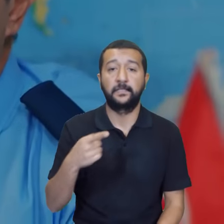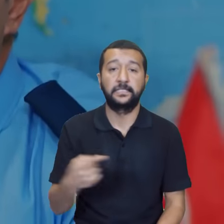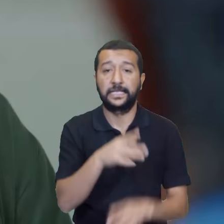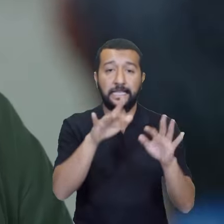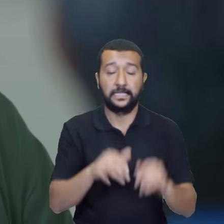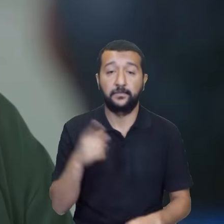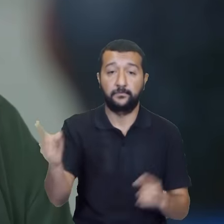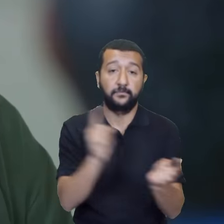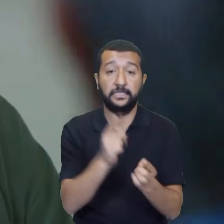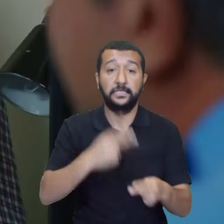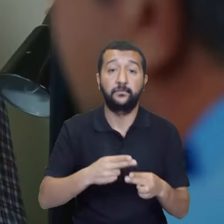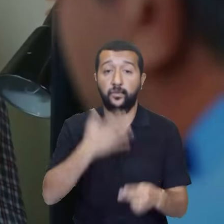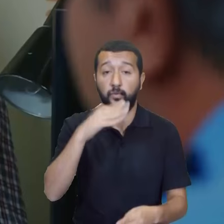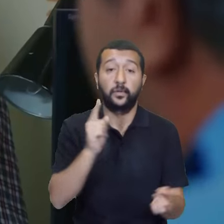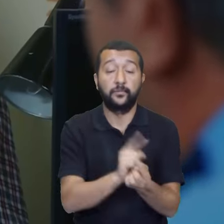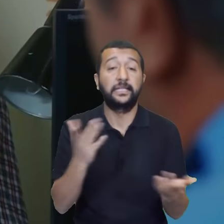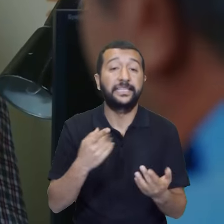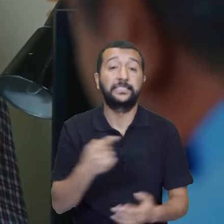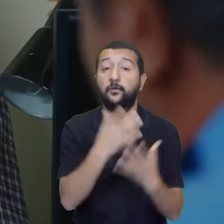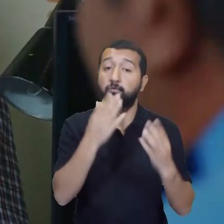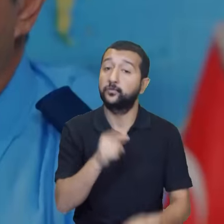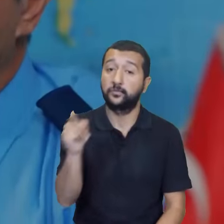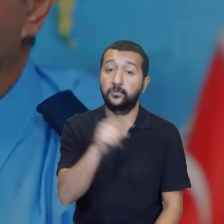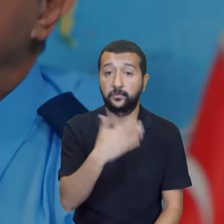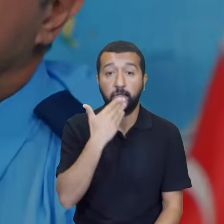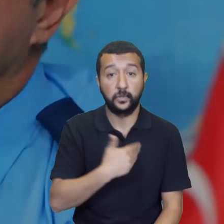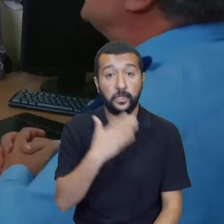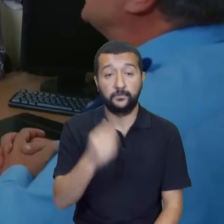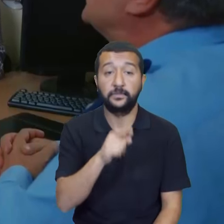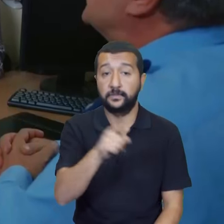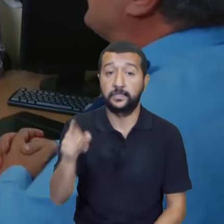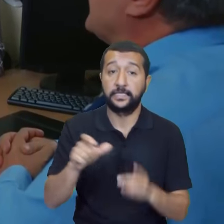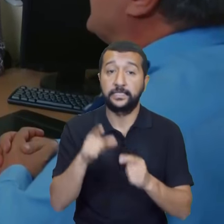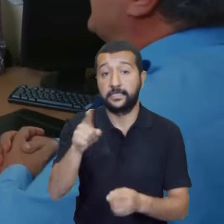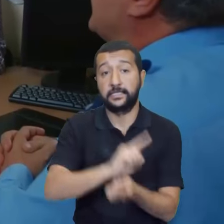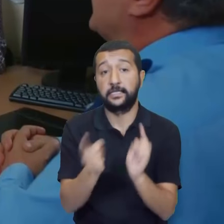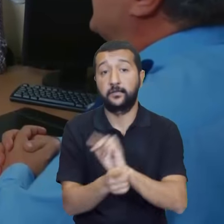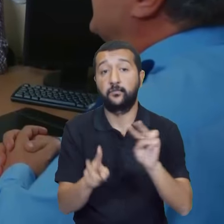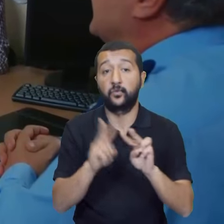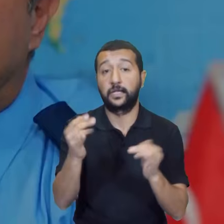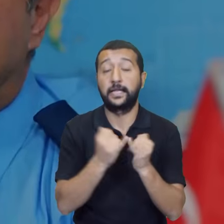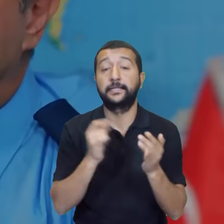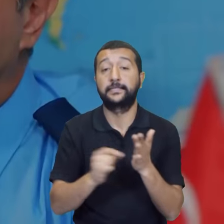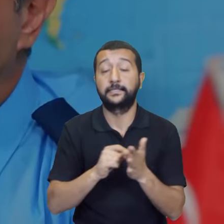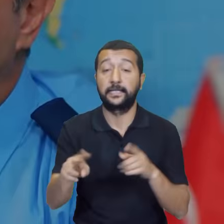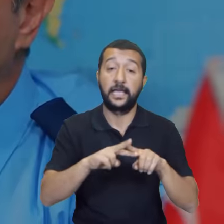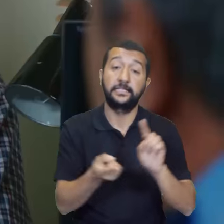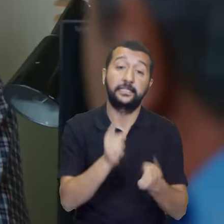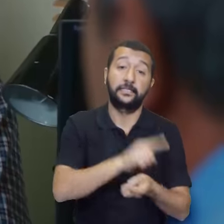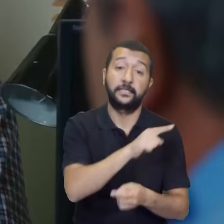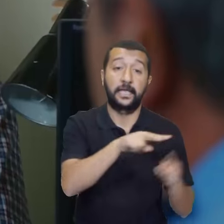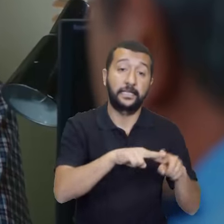şikayet dilekçelerinde birbirinizin ismi olmadan birbirinizden nasıl şikayetçi olacaksınız, bana bir söyler misiniz? Şener yerine Münir'in kardeşi yazsın. Ayşen